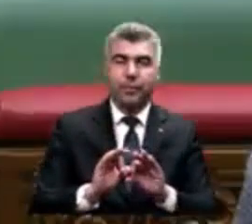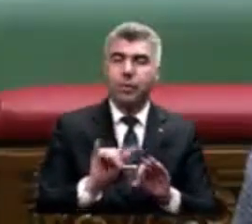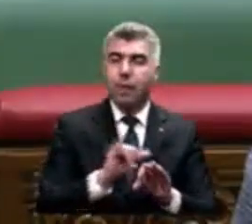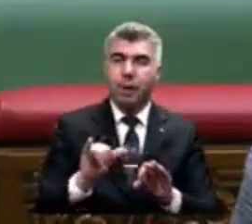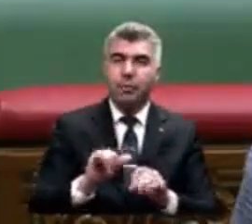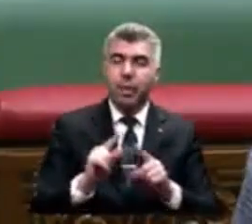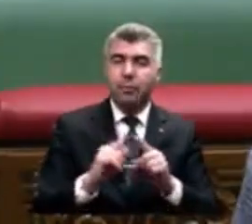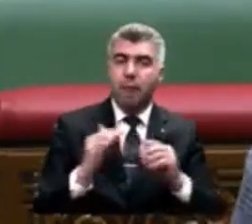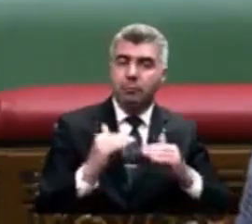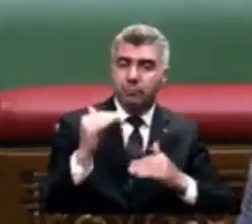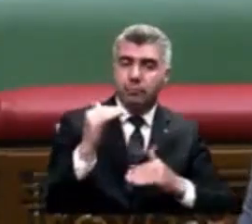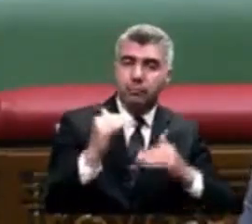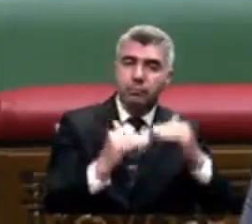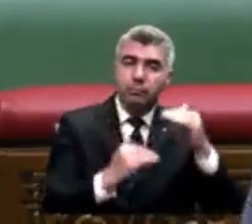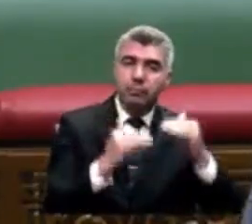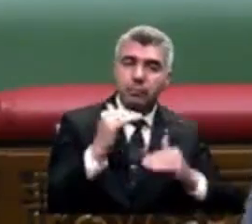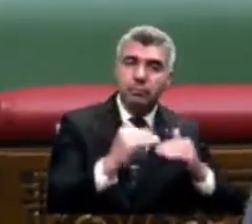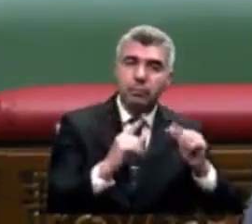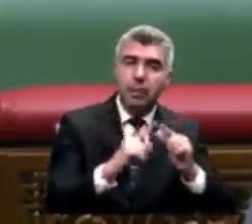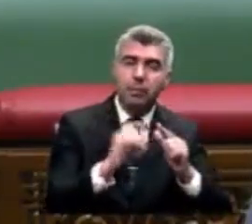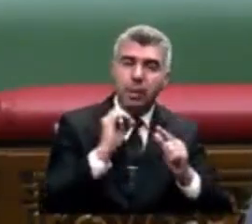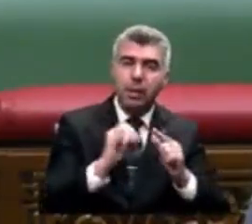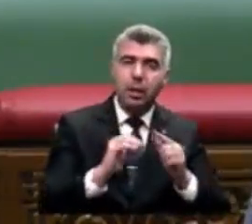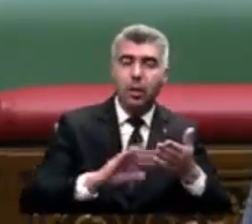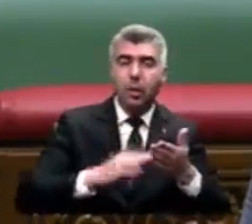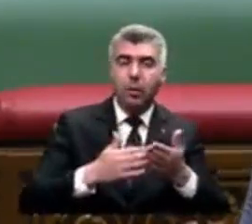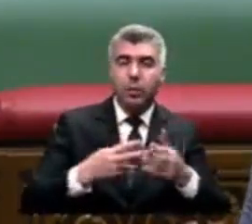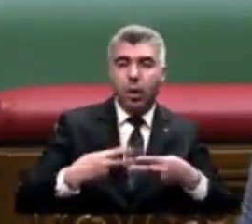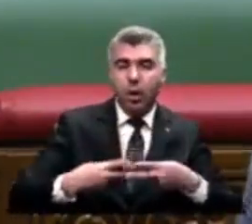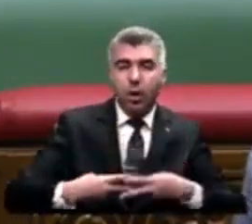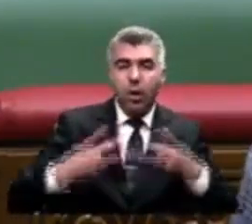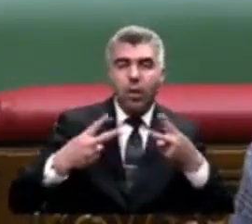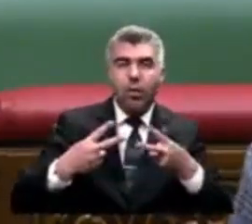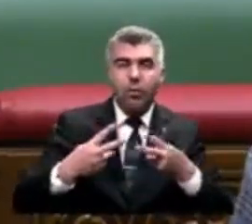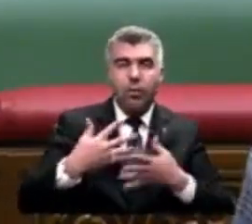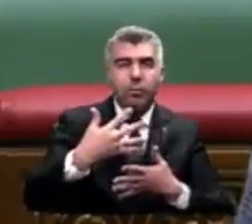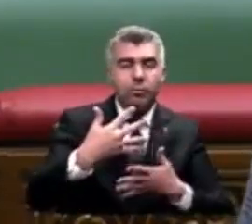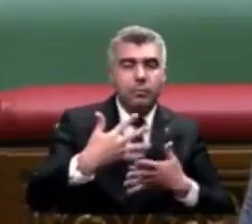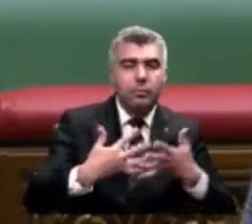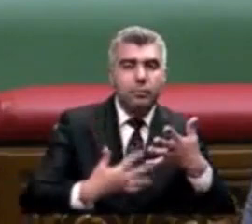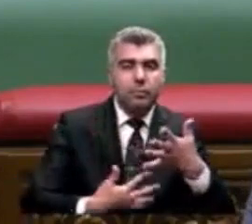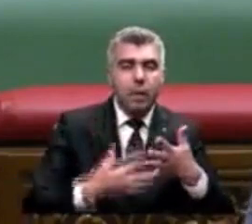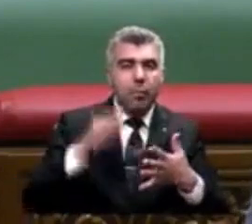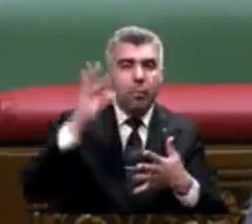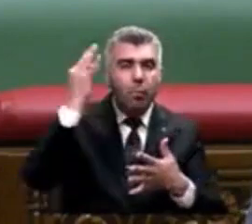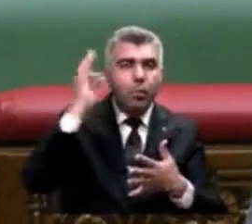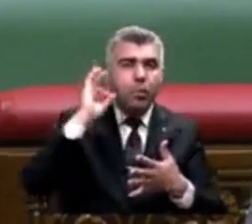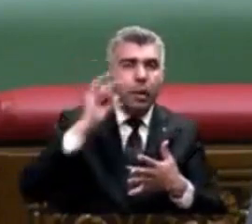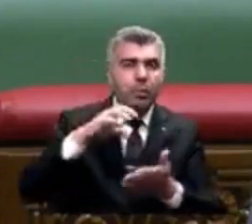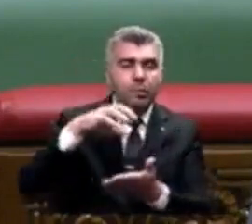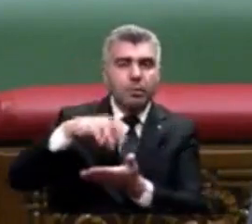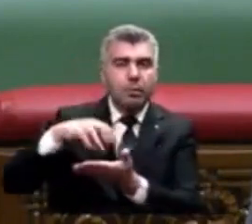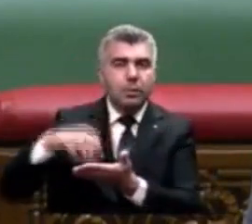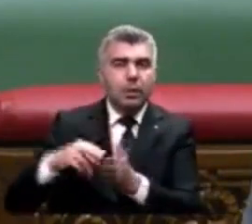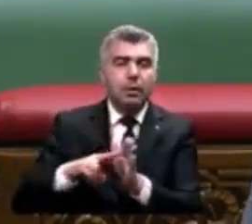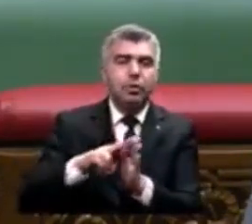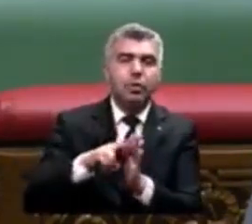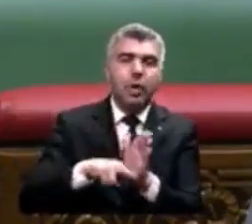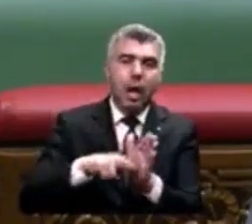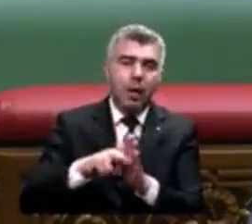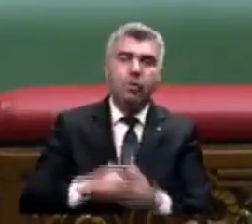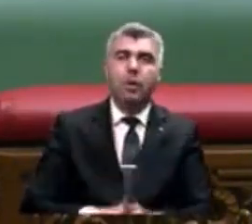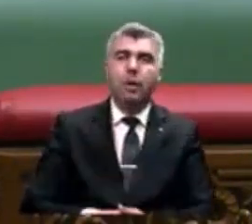واحد الاختلاف كبير في القرارات اللي غادي تصدر من خلال الأكاديميات الجهوية، يعني هذه